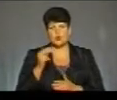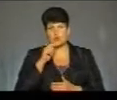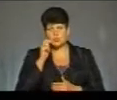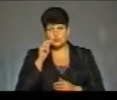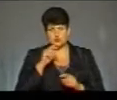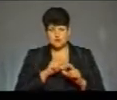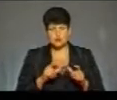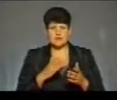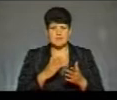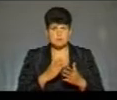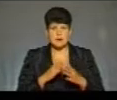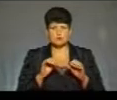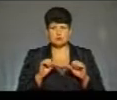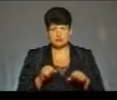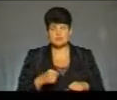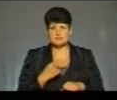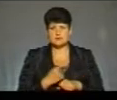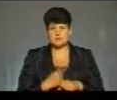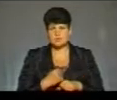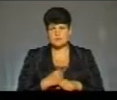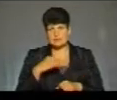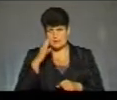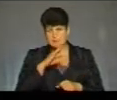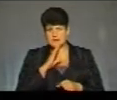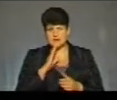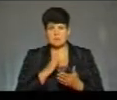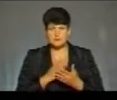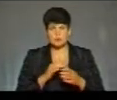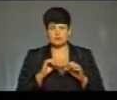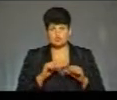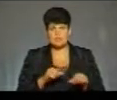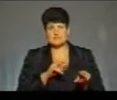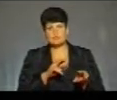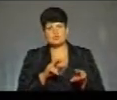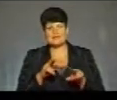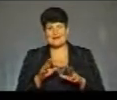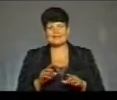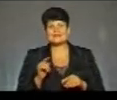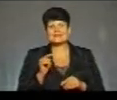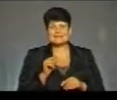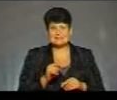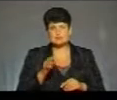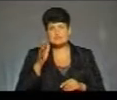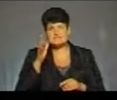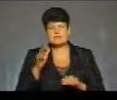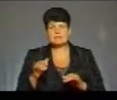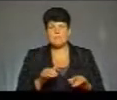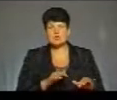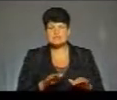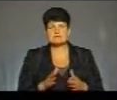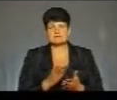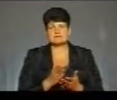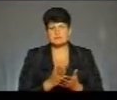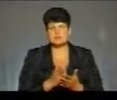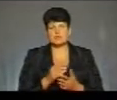школи, мають можливості працювати, і батьки мають можливості спостерігати за тим освітнім процесом, який відбувається